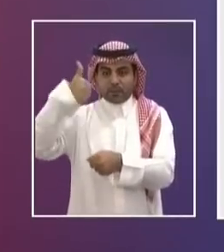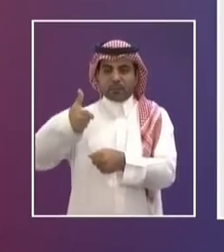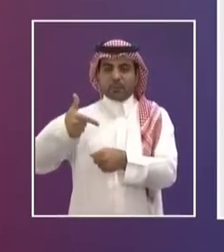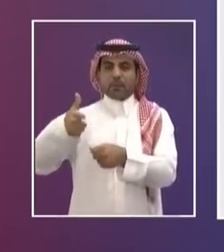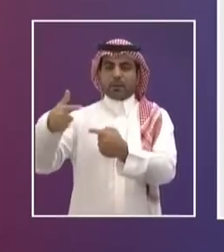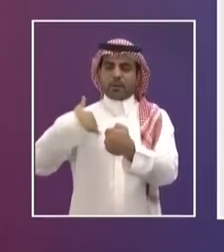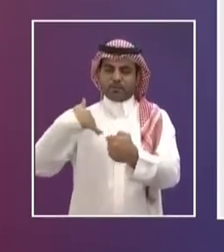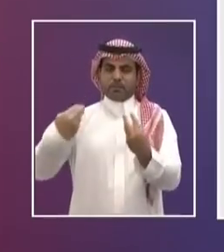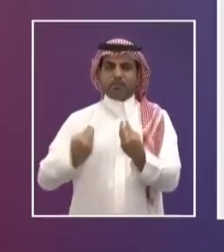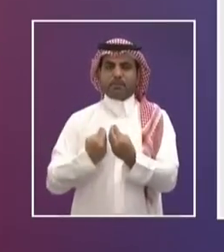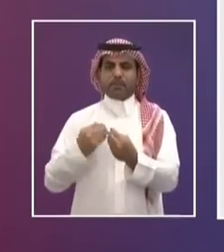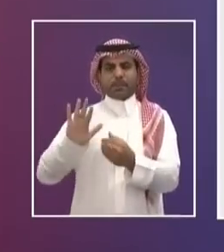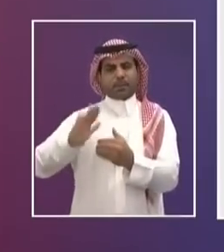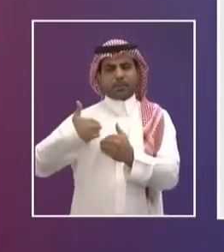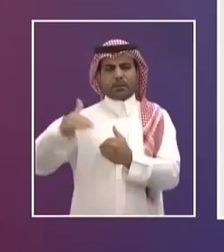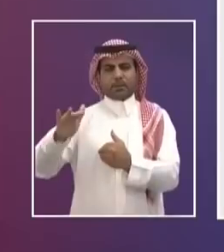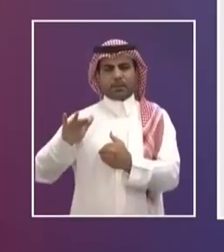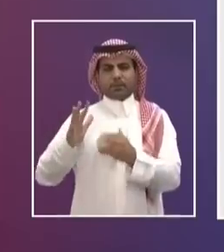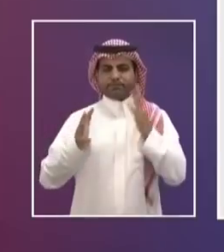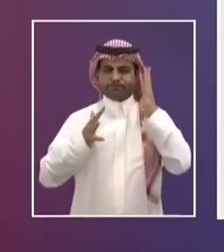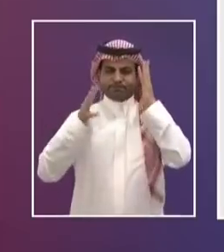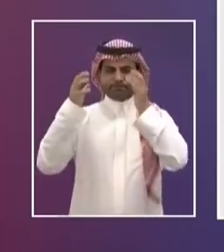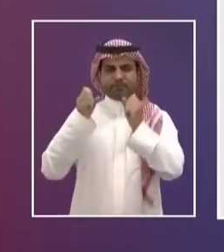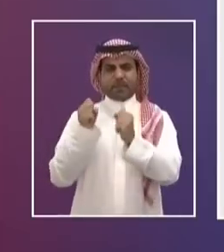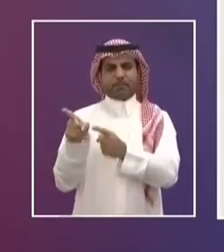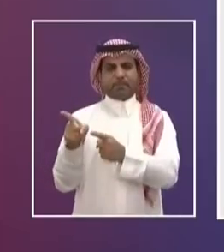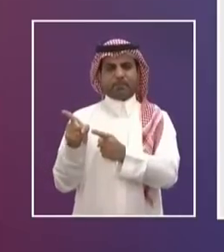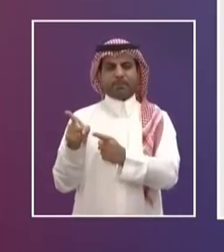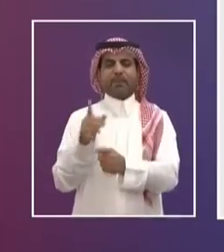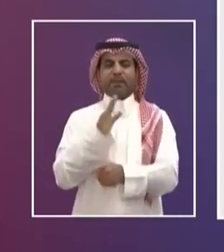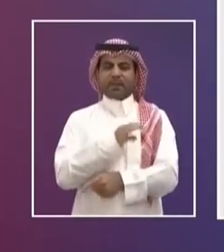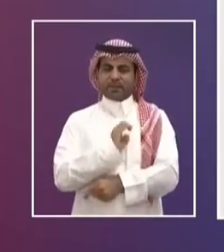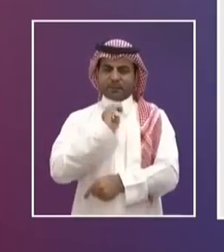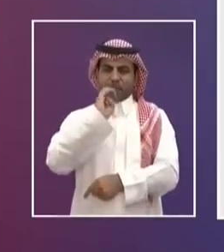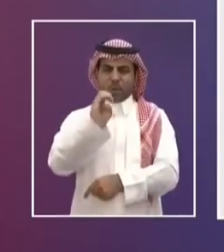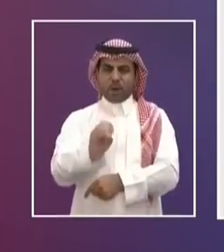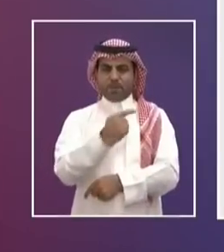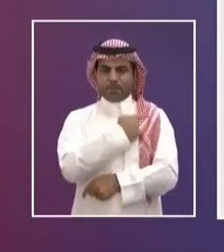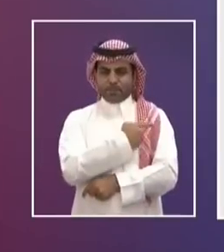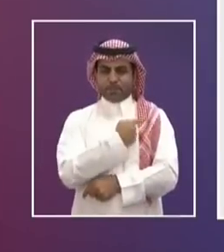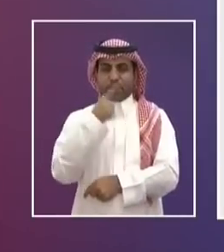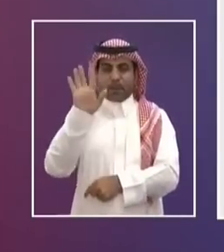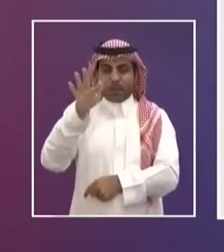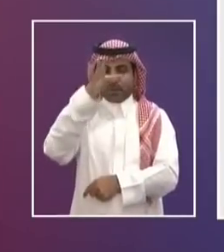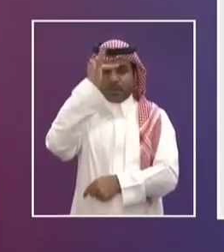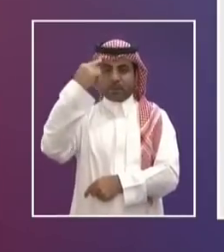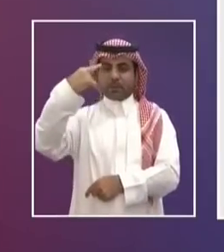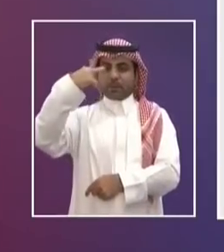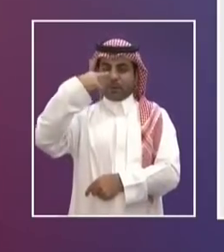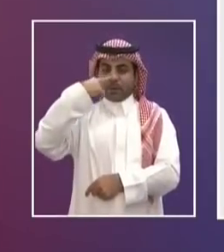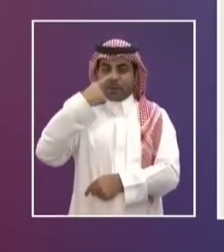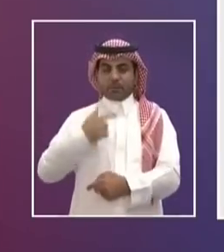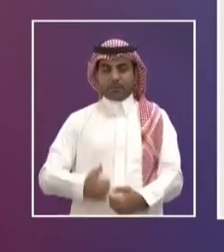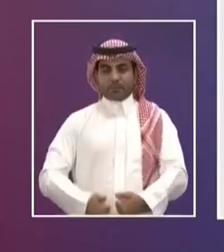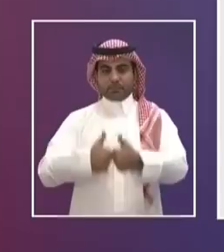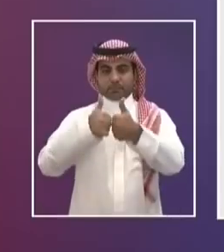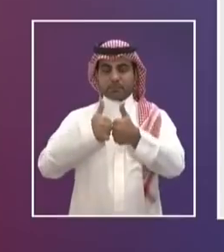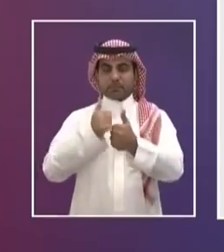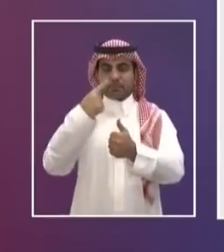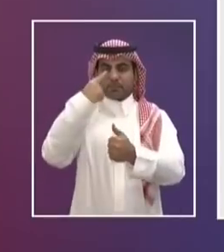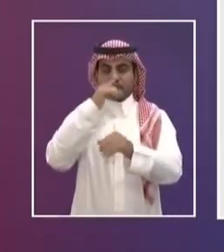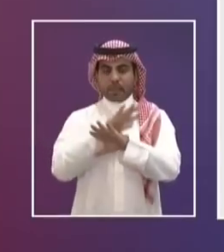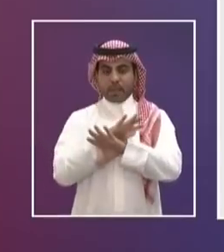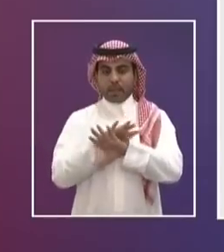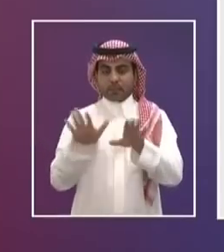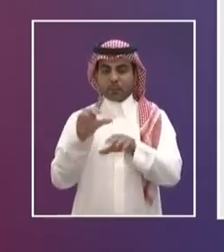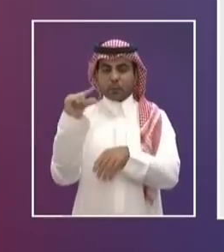المختلف. أولا نؤكد على أن من تم تشخيصه وتأكيد تعافيه بالطرق الطبية، أي